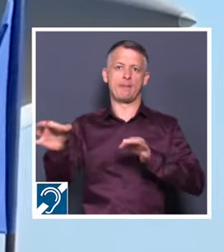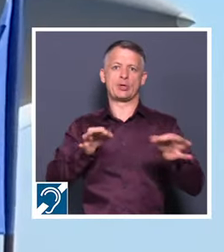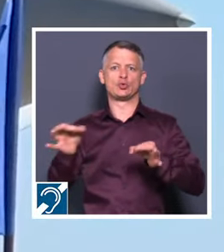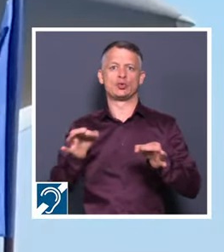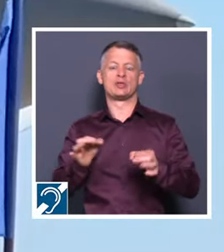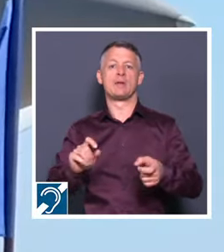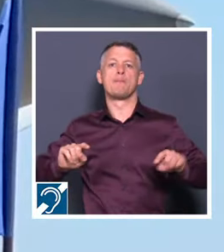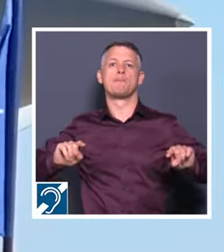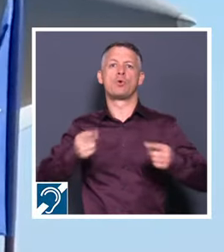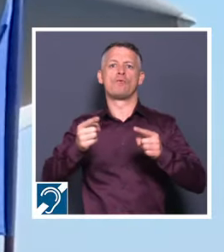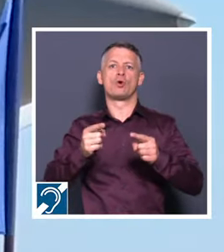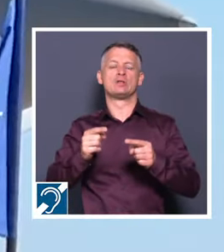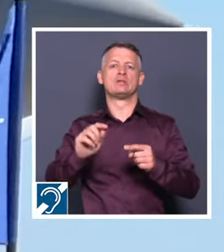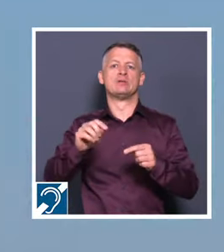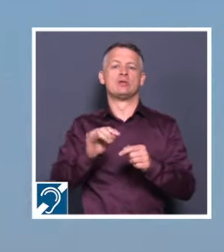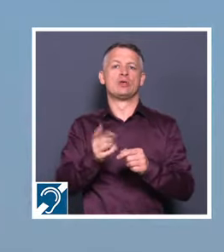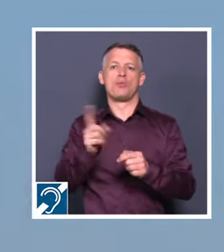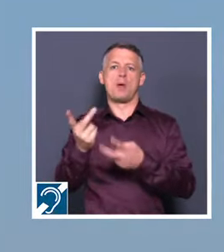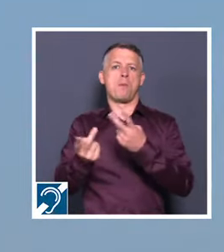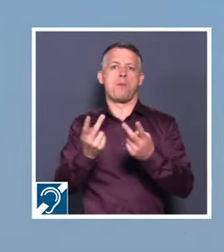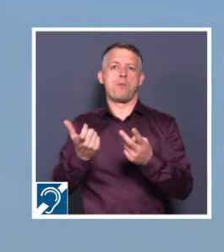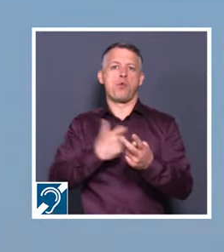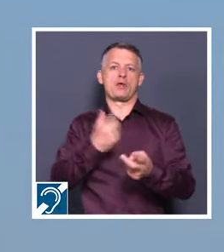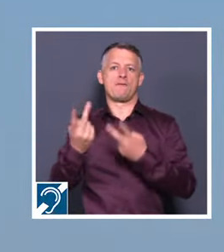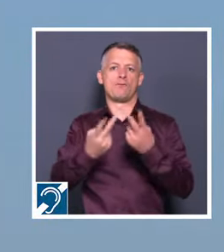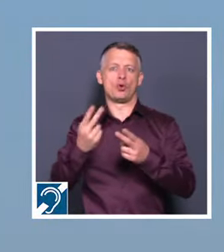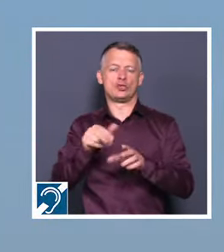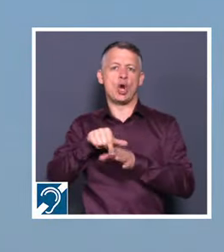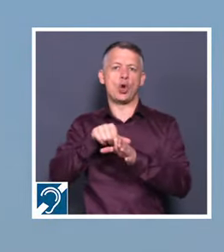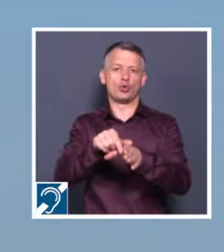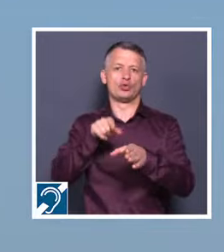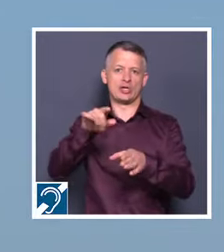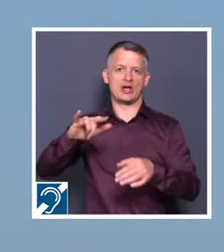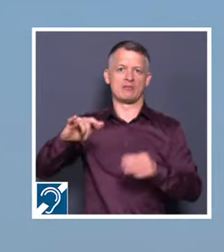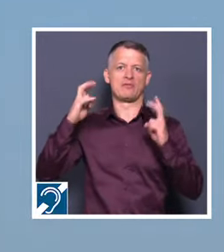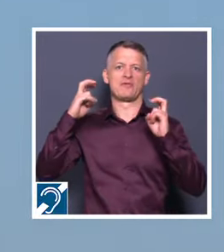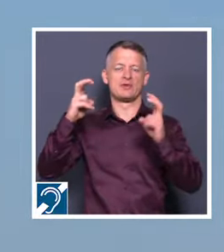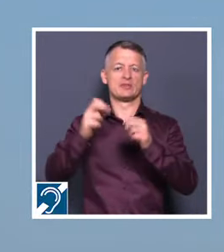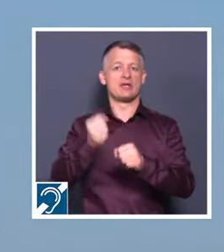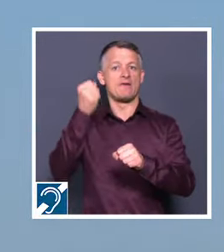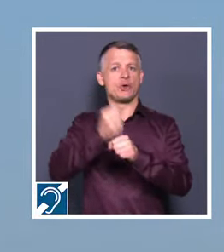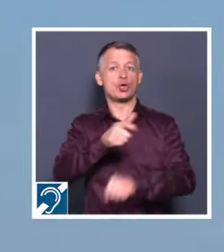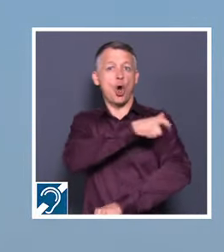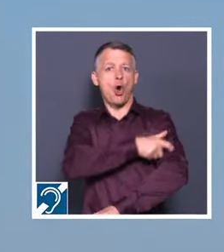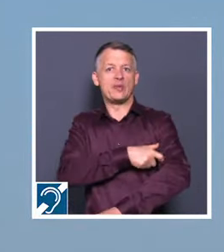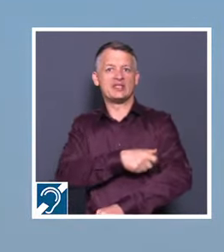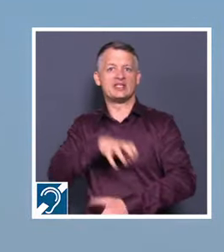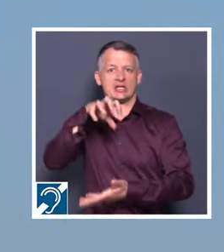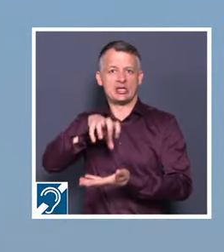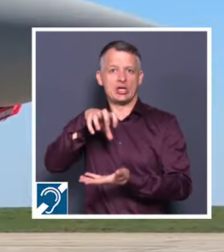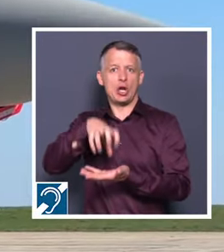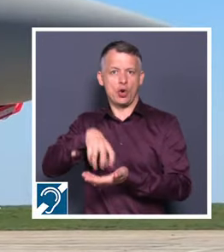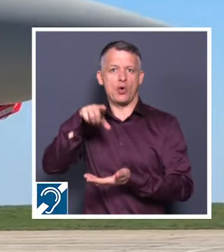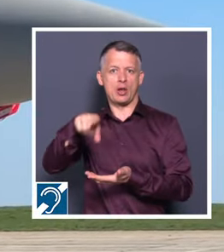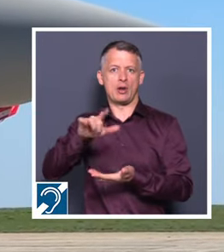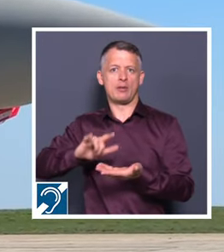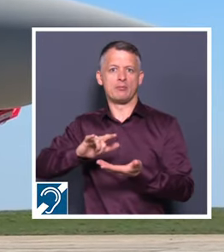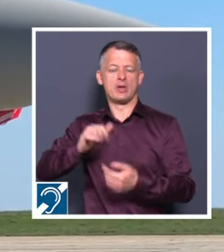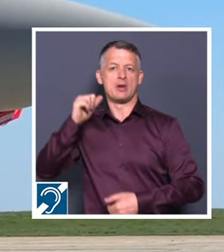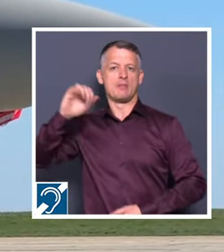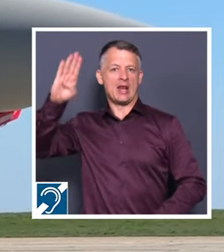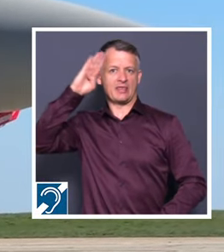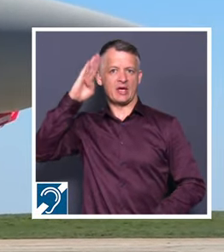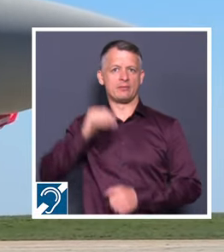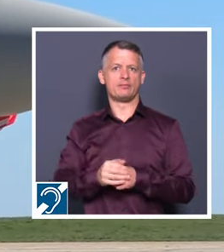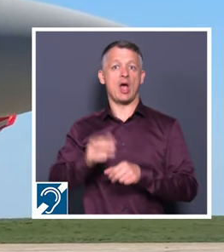bruiaj împotriva dronelor. O comisie de cercetare a evenimentului a fost constituită la nivelul bazei militare. A fost sesizat și parchetul